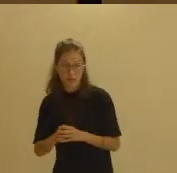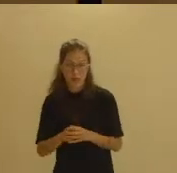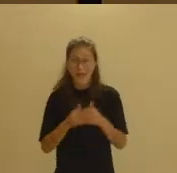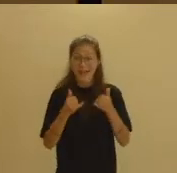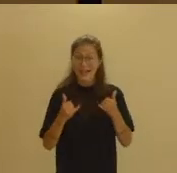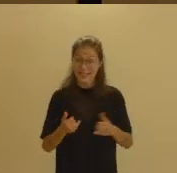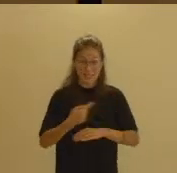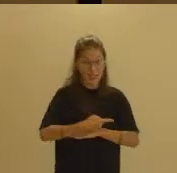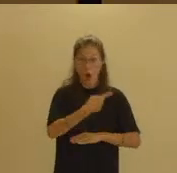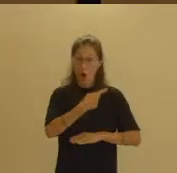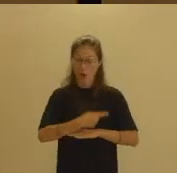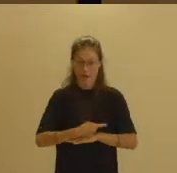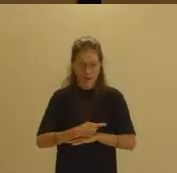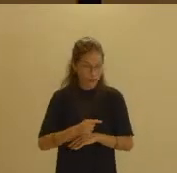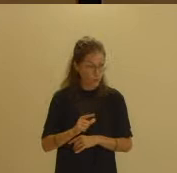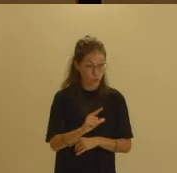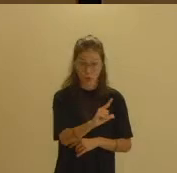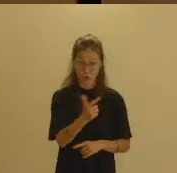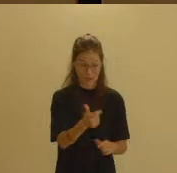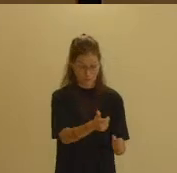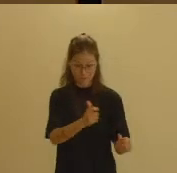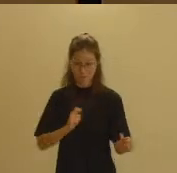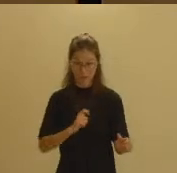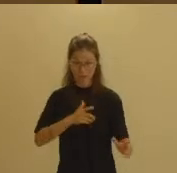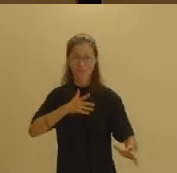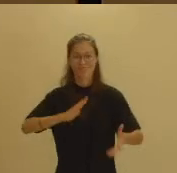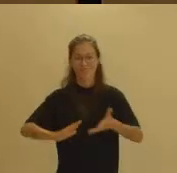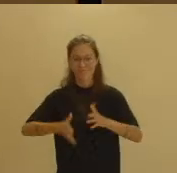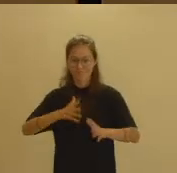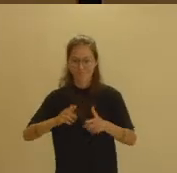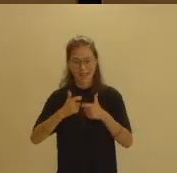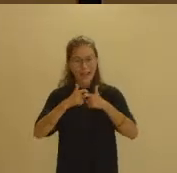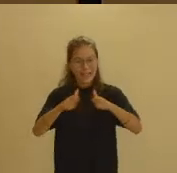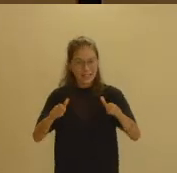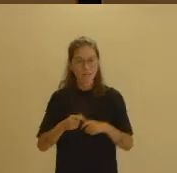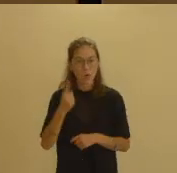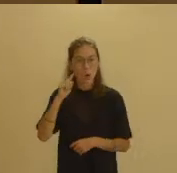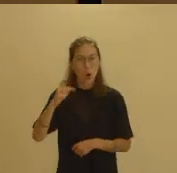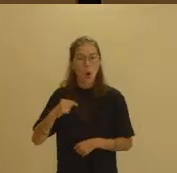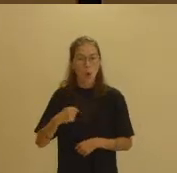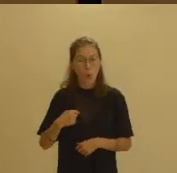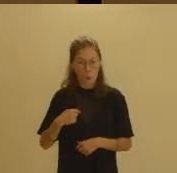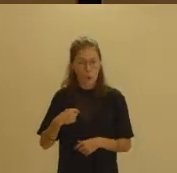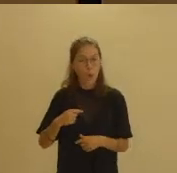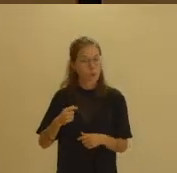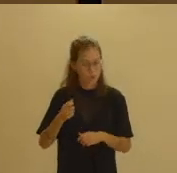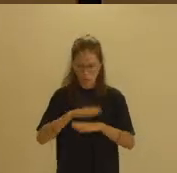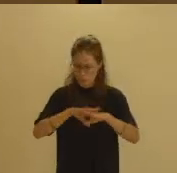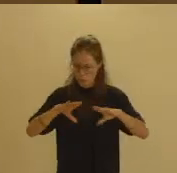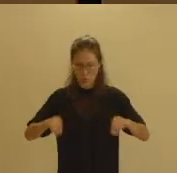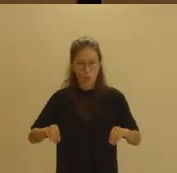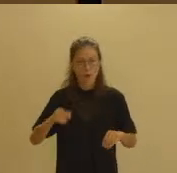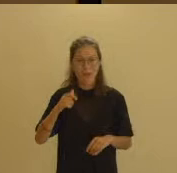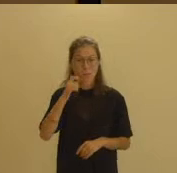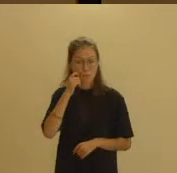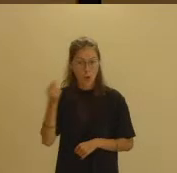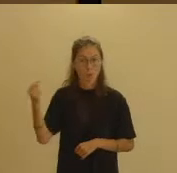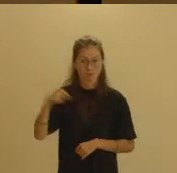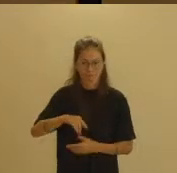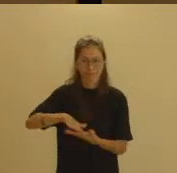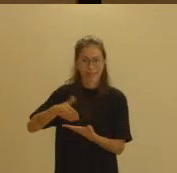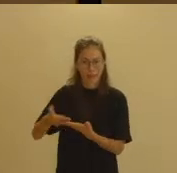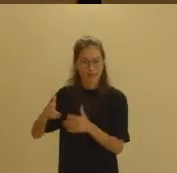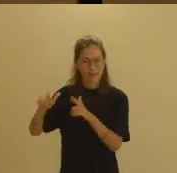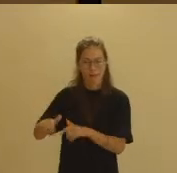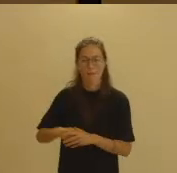commune à initier cette démarche, et pour nous, c'est une démarche qui en simultané. Donc, cette démarche vise à